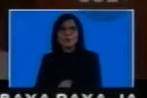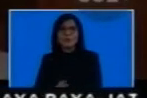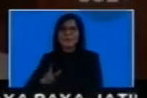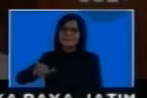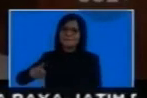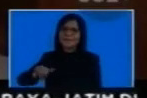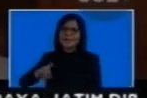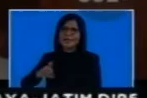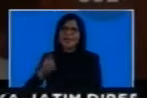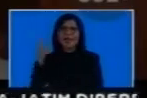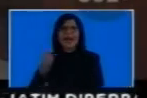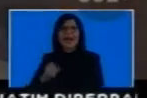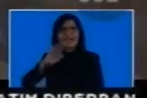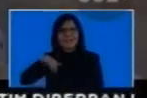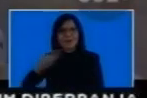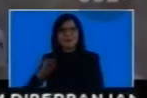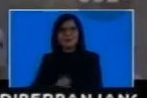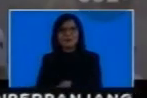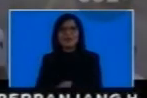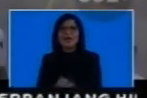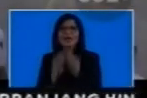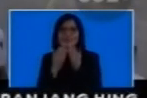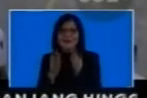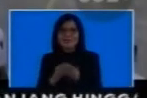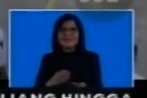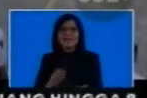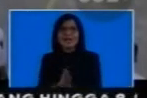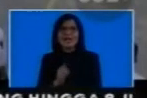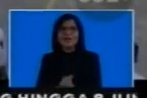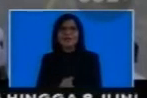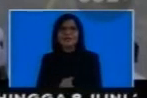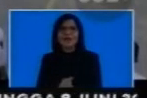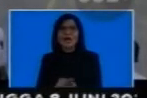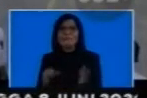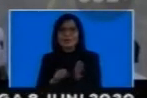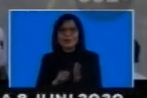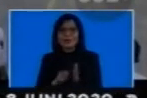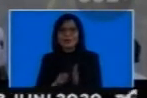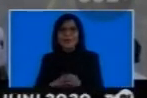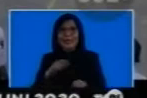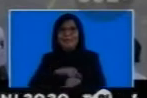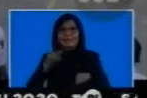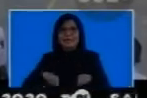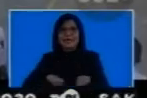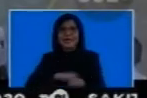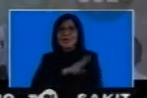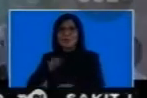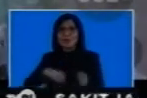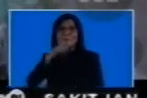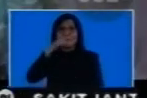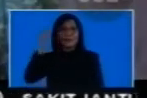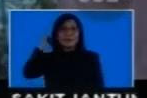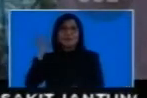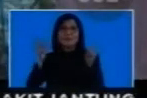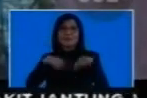Anda, semua orang tua sekarang mau jadi guru. Terima kasih juga sudah dengan baik mendorong kami untuk mau melek